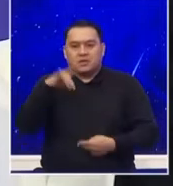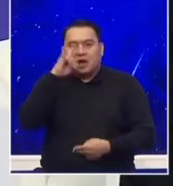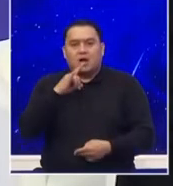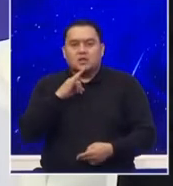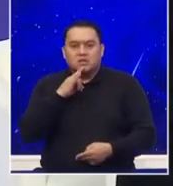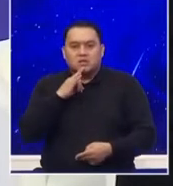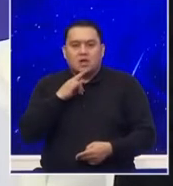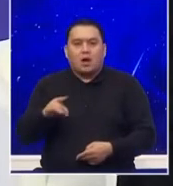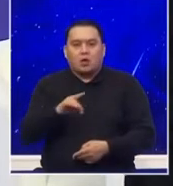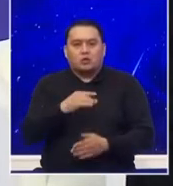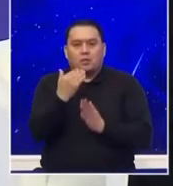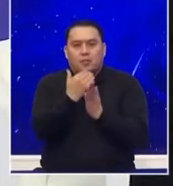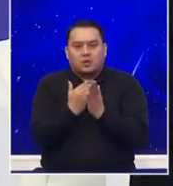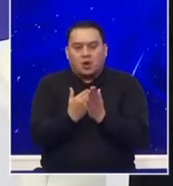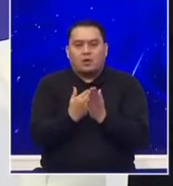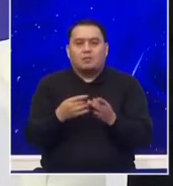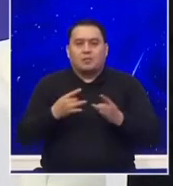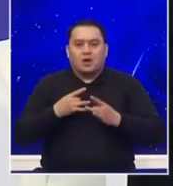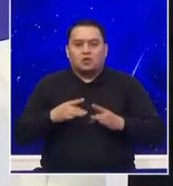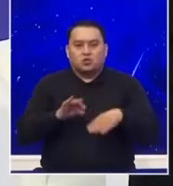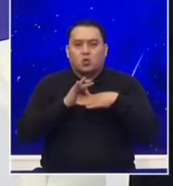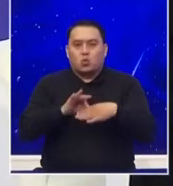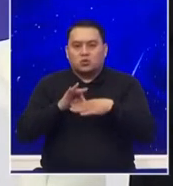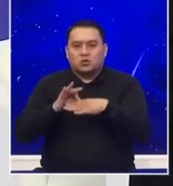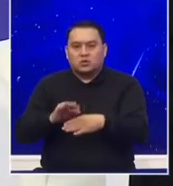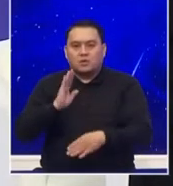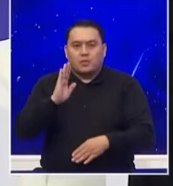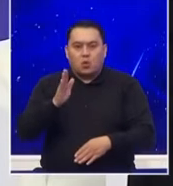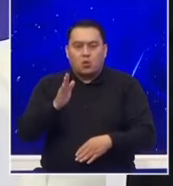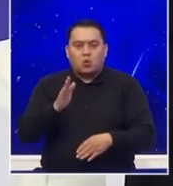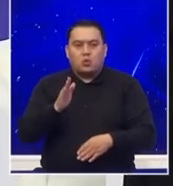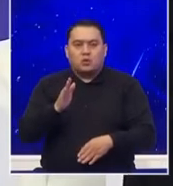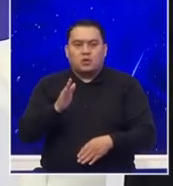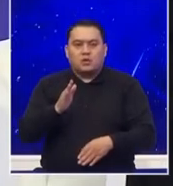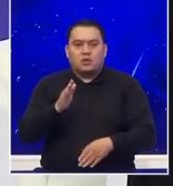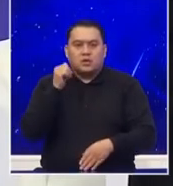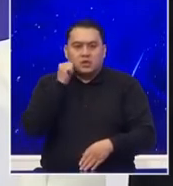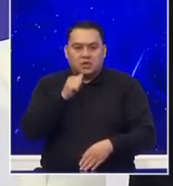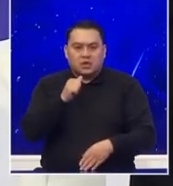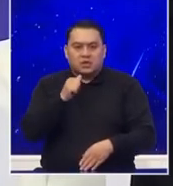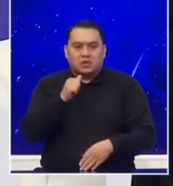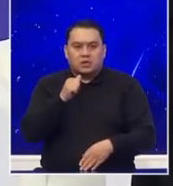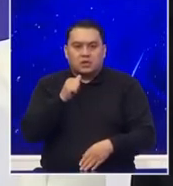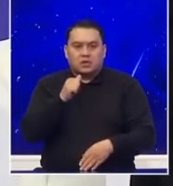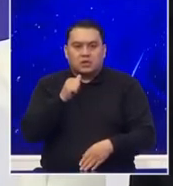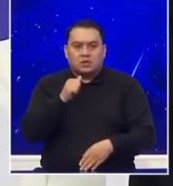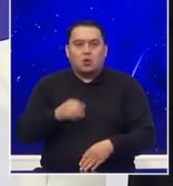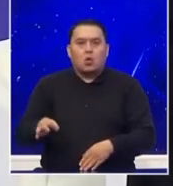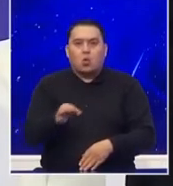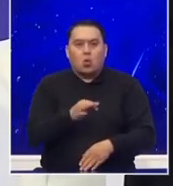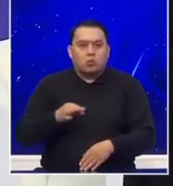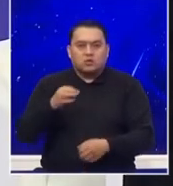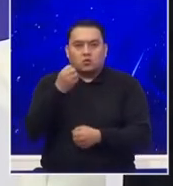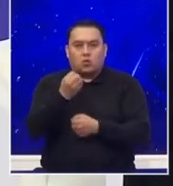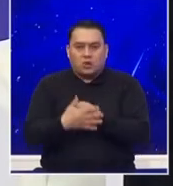солай кесте бойынша концерттеріміз жүргізіле береді. Оның үстіне ертең облыс